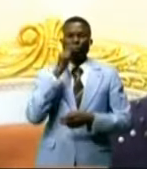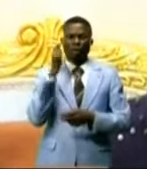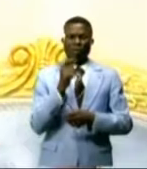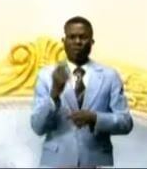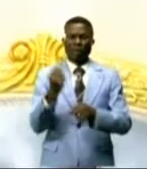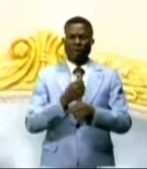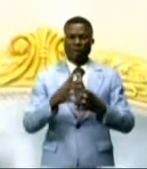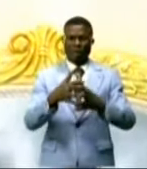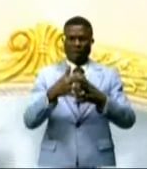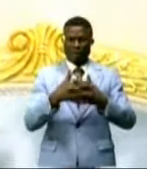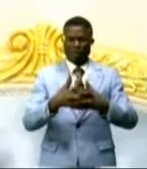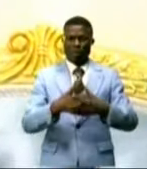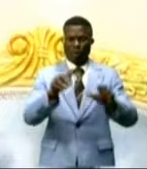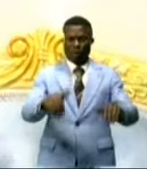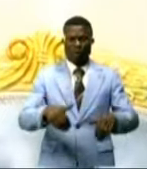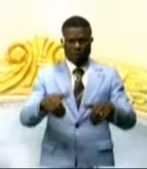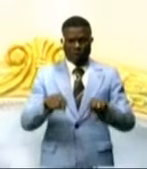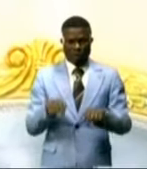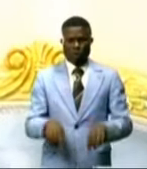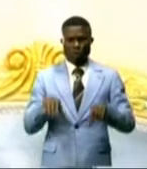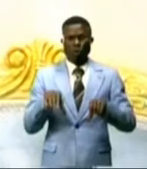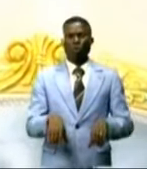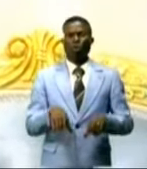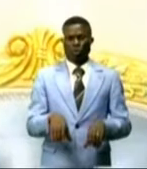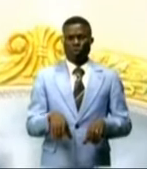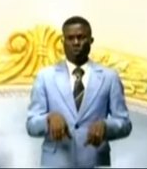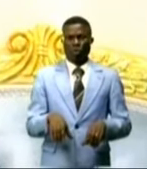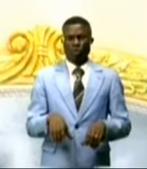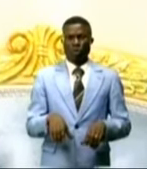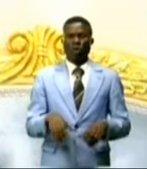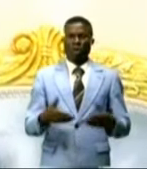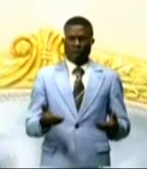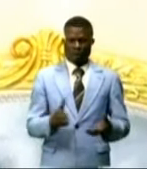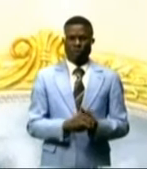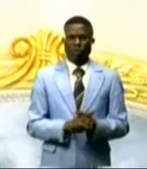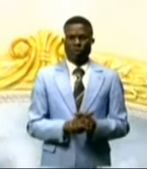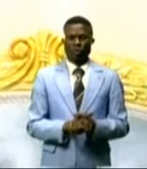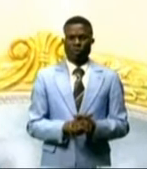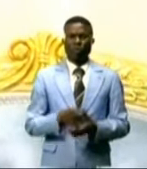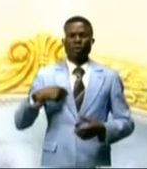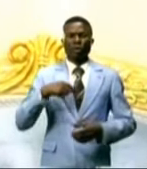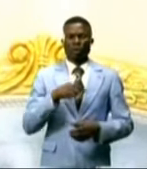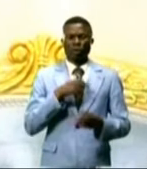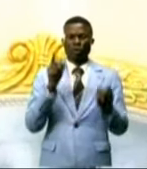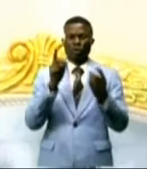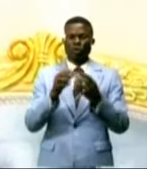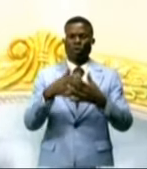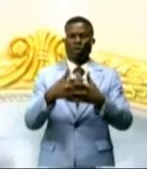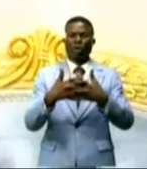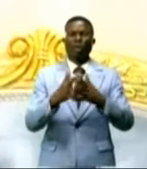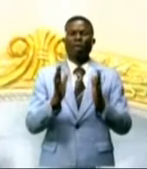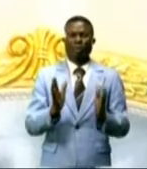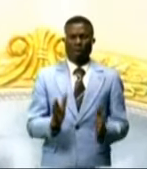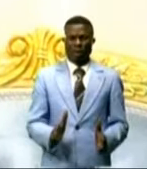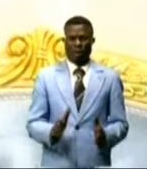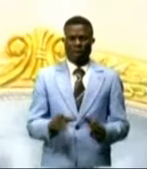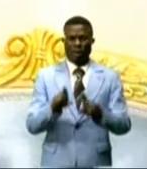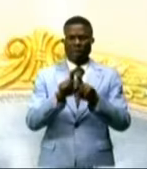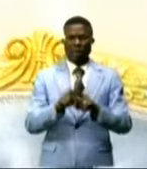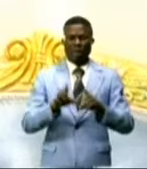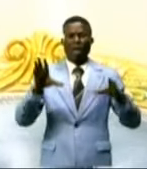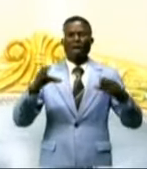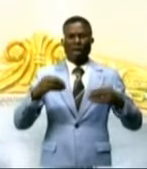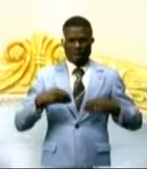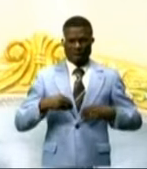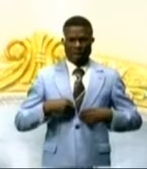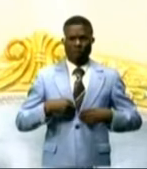tracteurs, de montage des tracteurs ici en RDC. Nous avons rencontré des partenaires qui ont accordé une oreille attentive